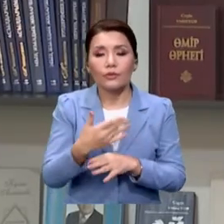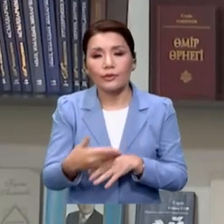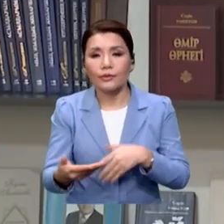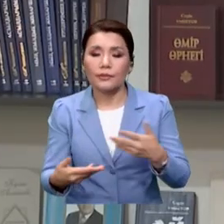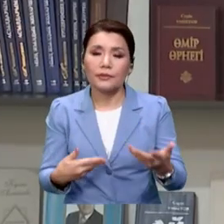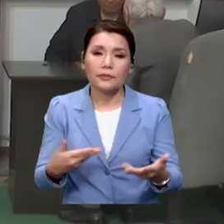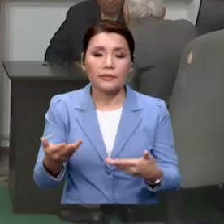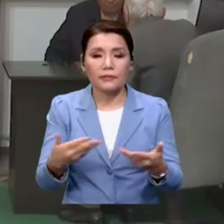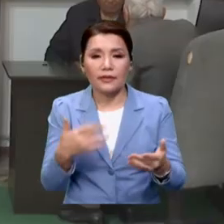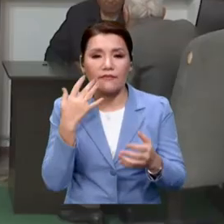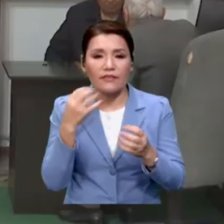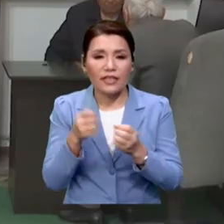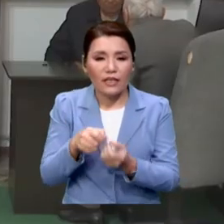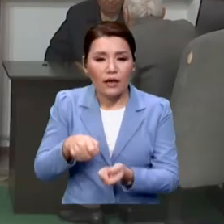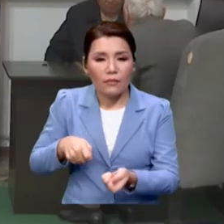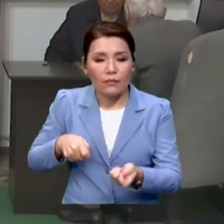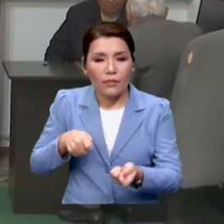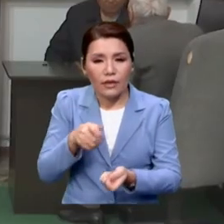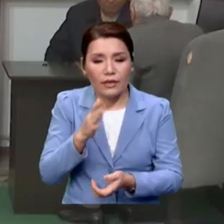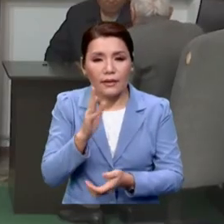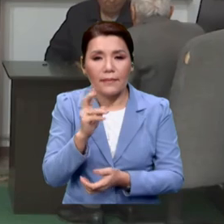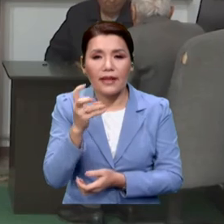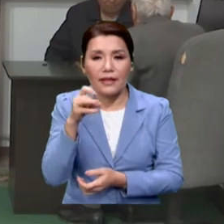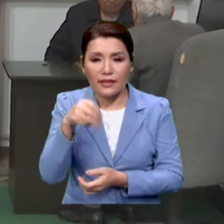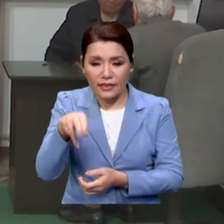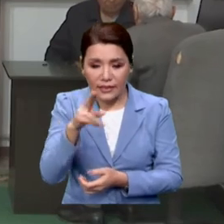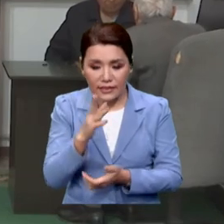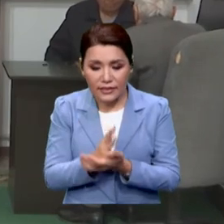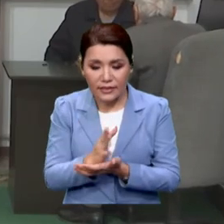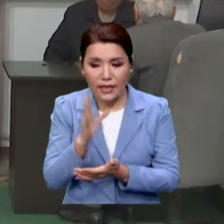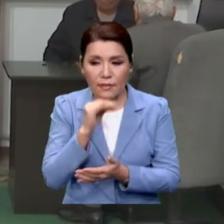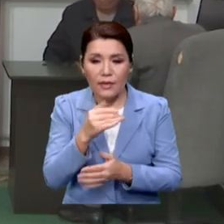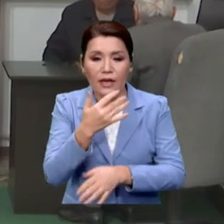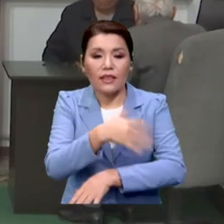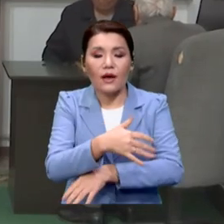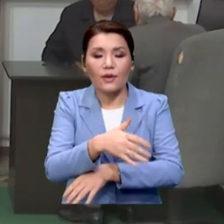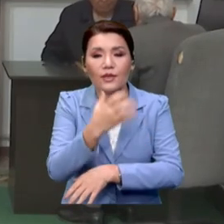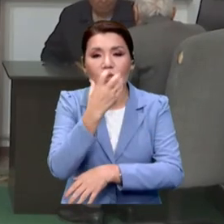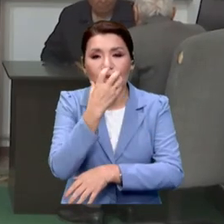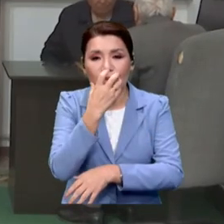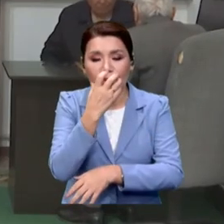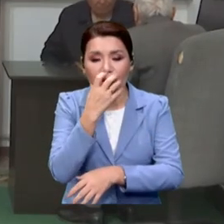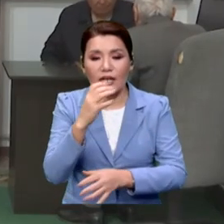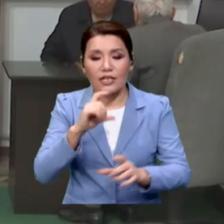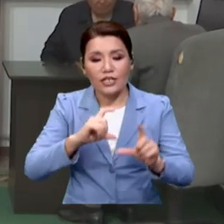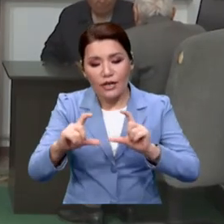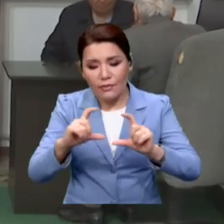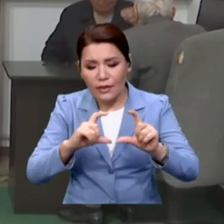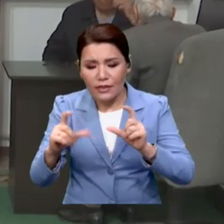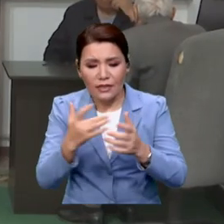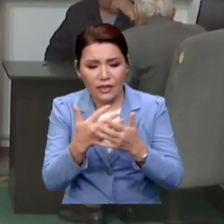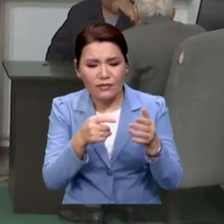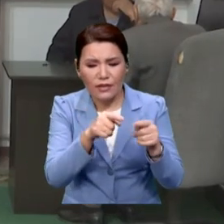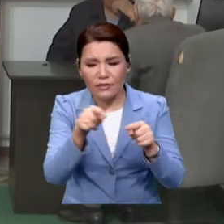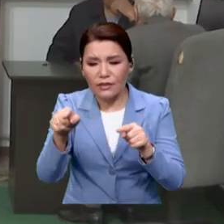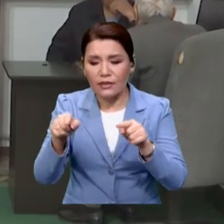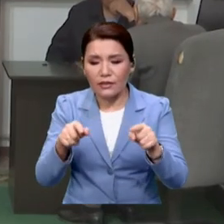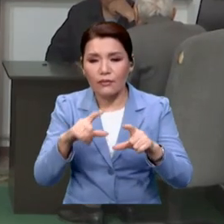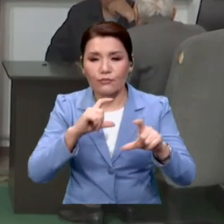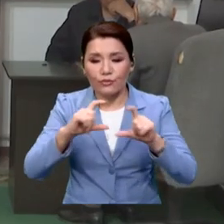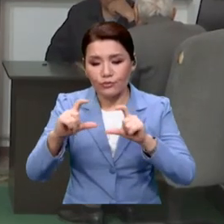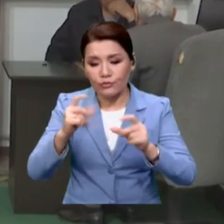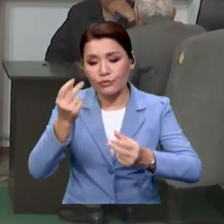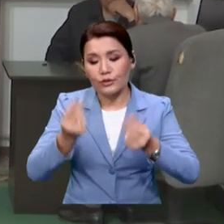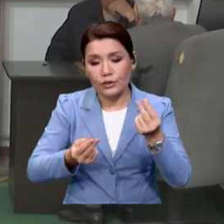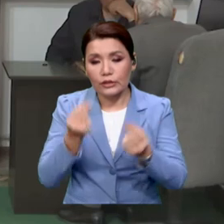Үнемі бізде бильярд столы тұр осы жерде. Мына жерде мүмкіндігі жасалған далада күн жылыда шахмат, шашка әр түкпір-түкпірінен қаланың келіп